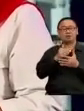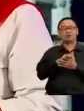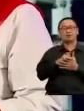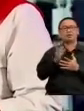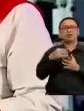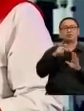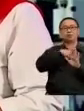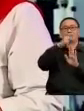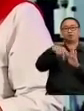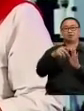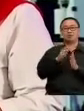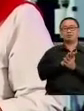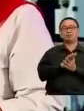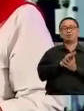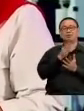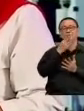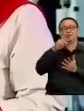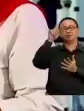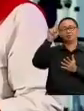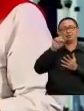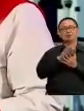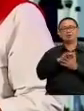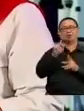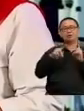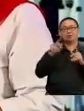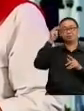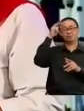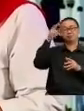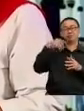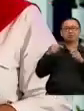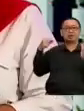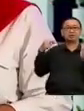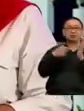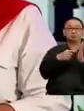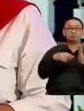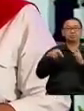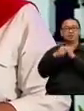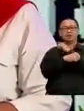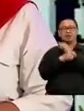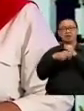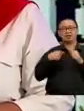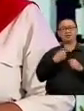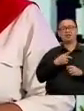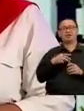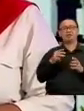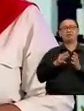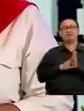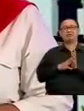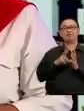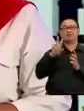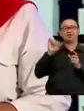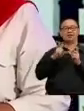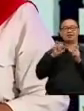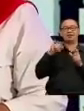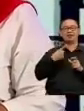dapat kami sampaikan juga dalam putaran pertama ini kami mencatat ada sejumlah aspek ataupun sejumlah bidang yang disorot